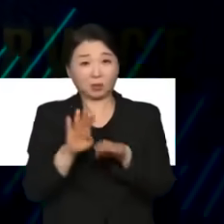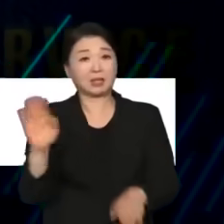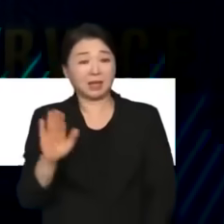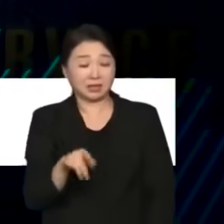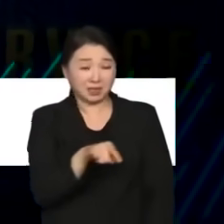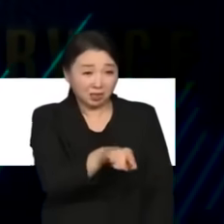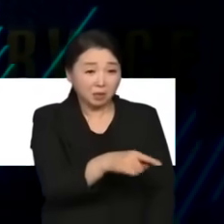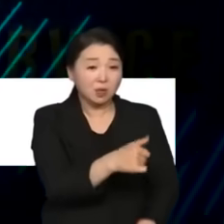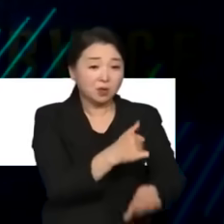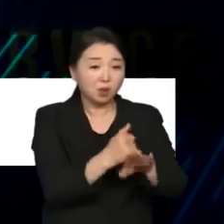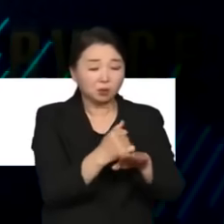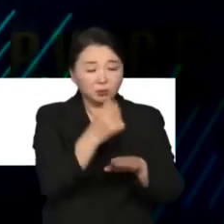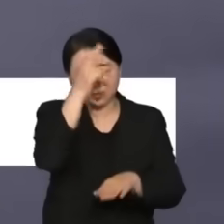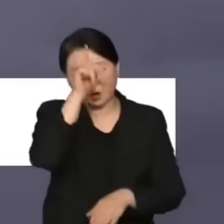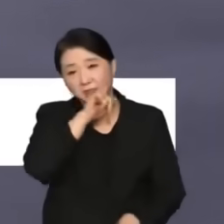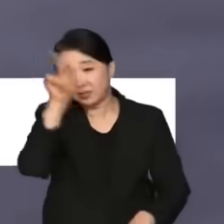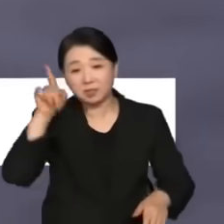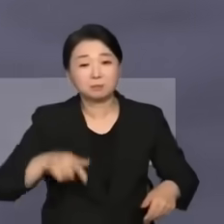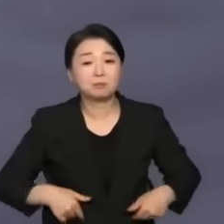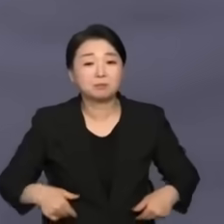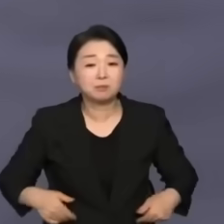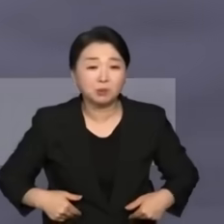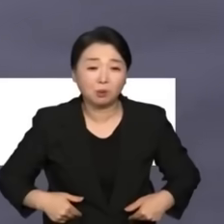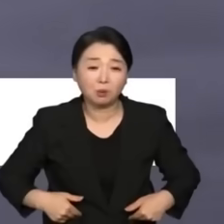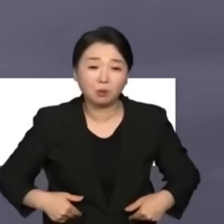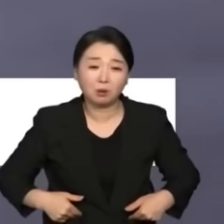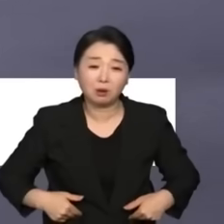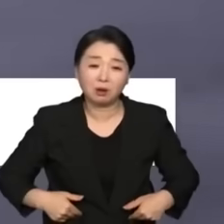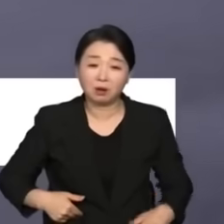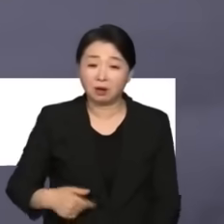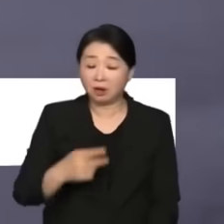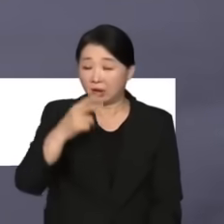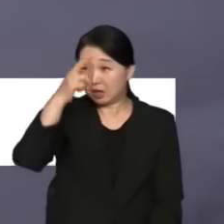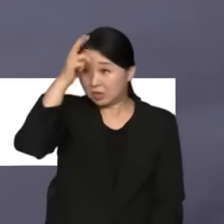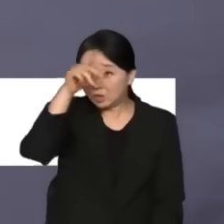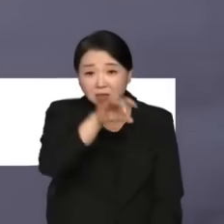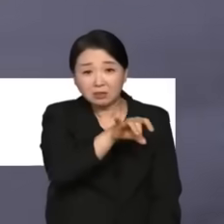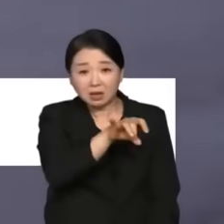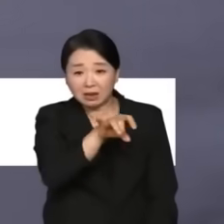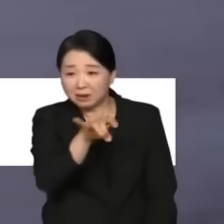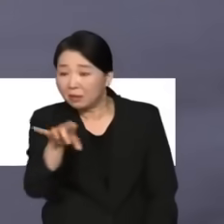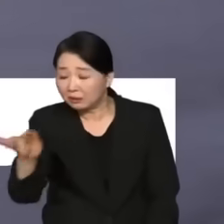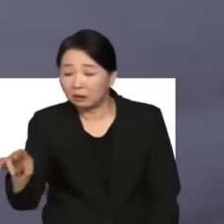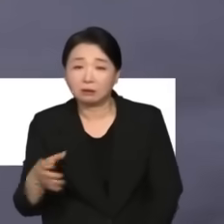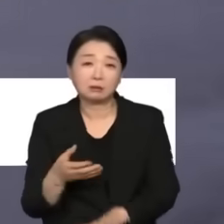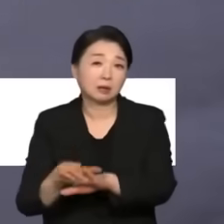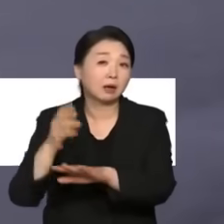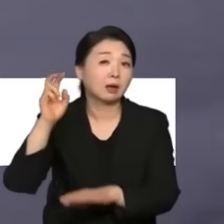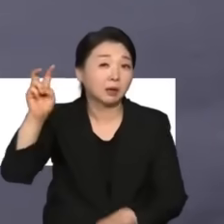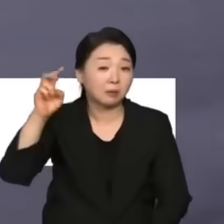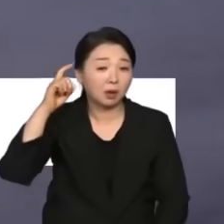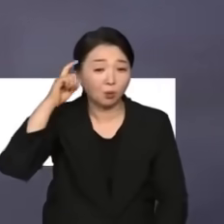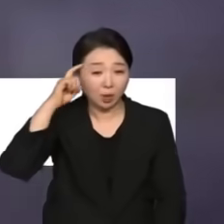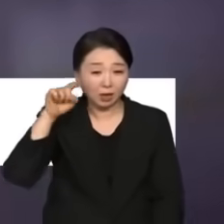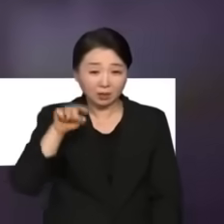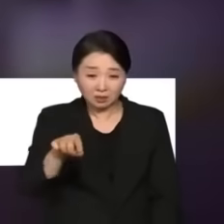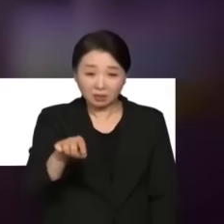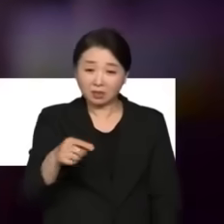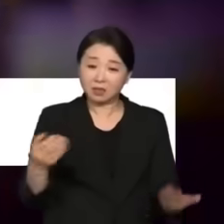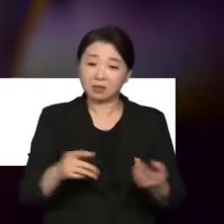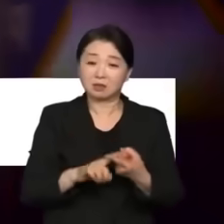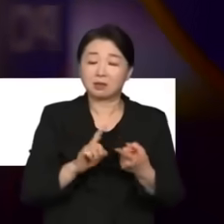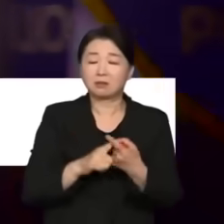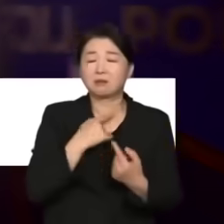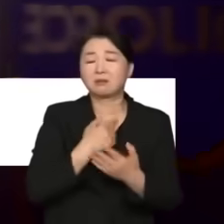선생님 경찰 친구이 없고요 뭐 수사관님들 좀 다르시겠지만 이런 일에 대해서 경험이